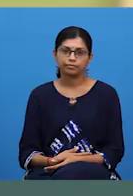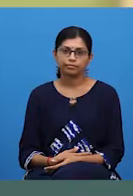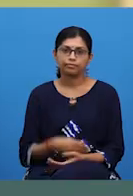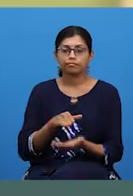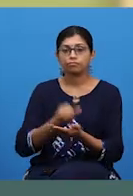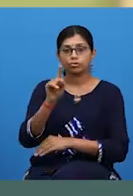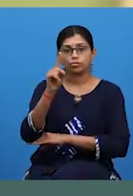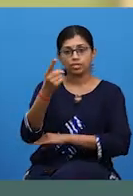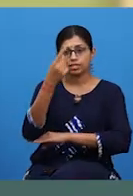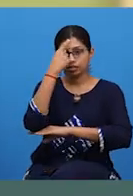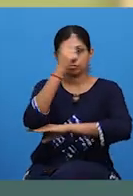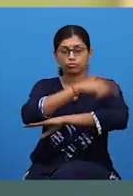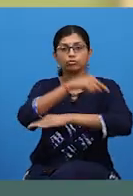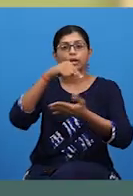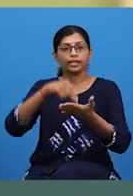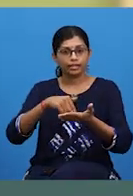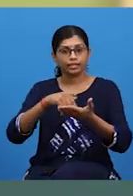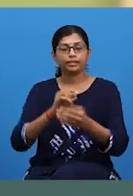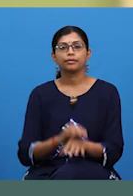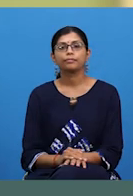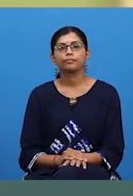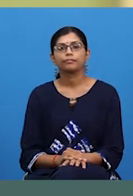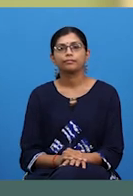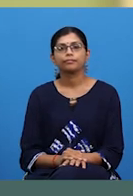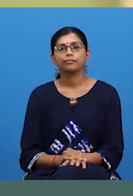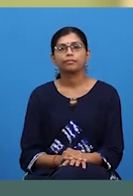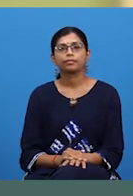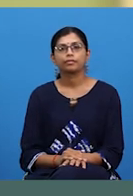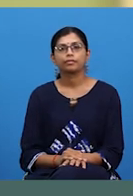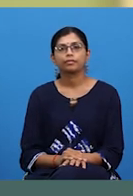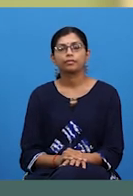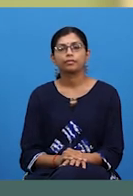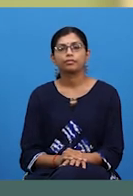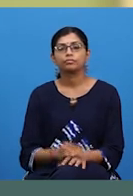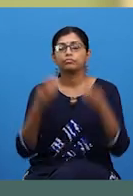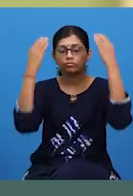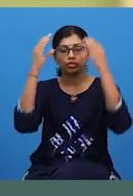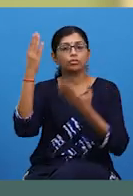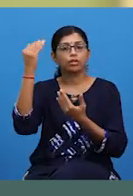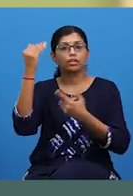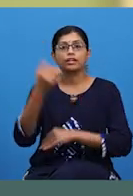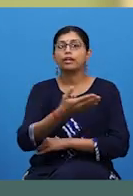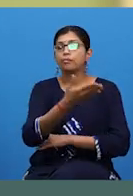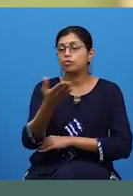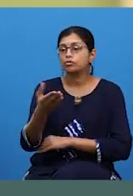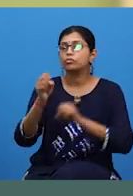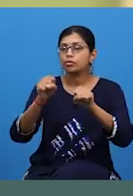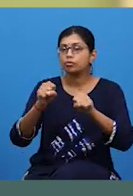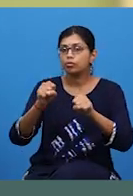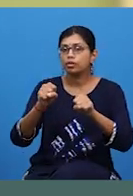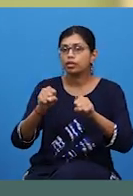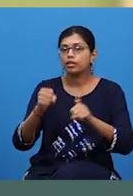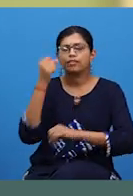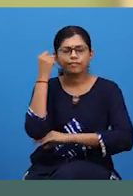Sekian sahaja sesi pembelajaran kita pada kali ini. Cikgu berharap murid-murid berjaya menguasai standard